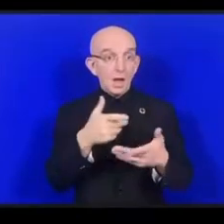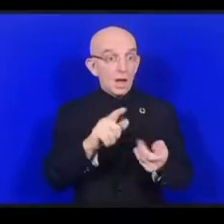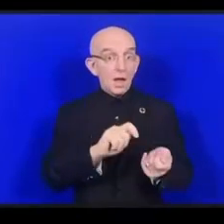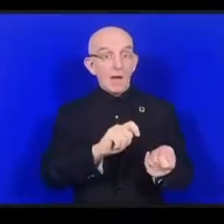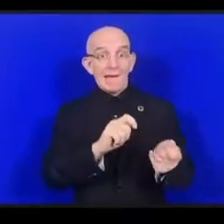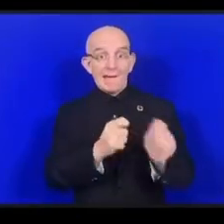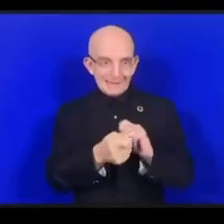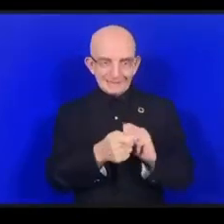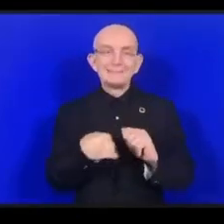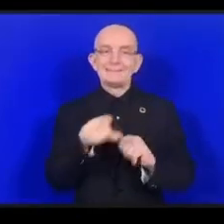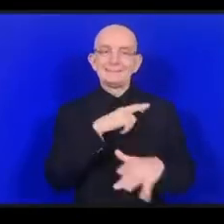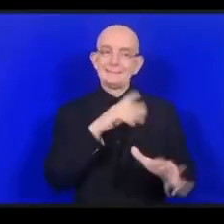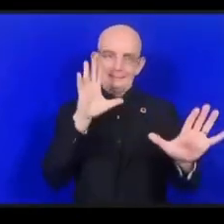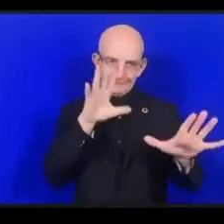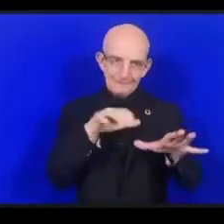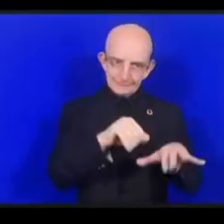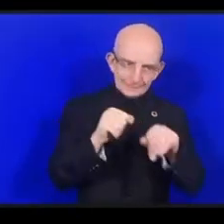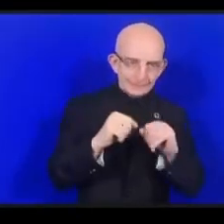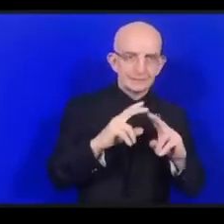被及时的剔除？